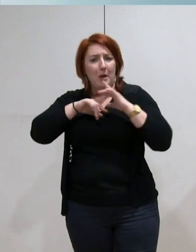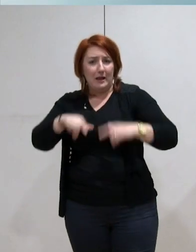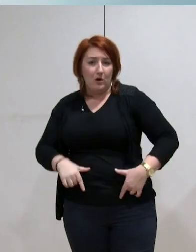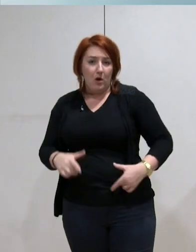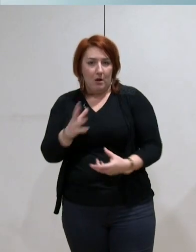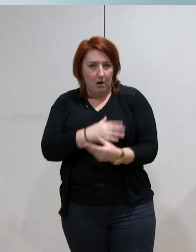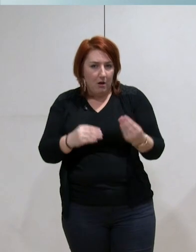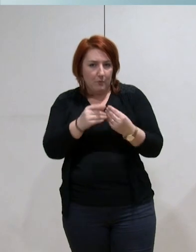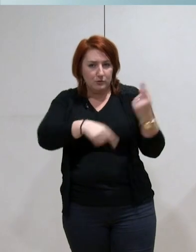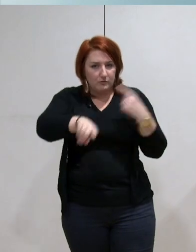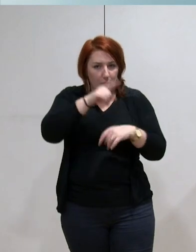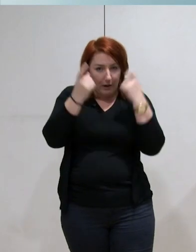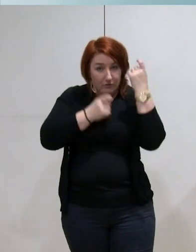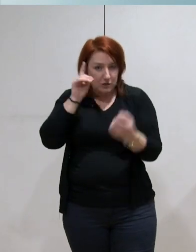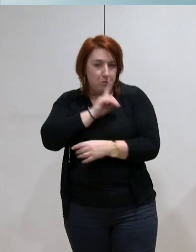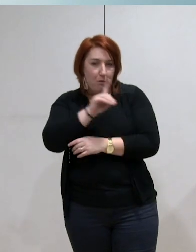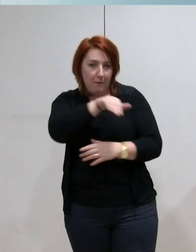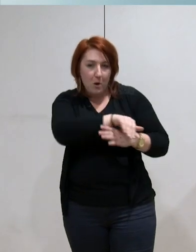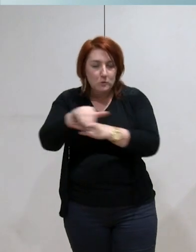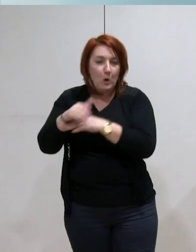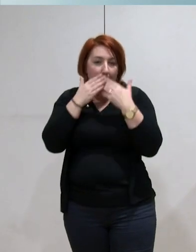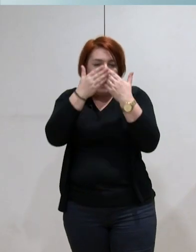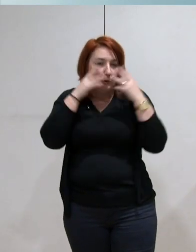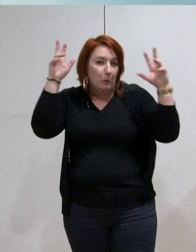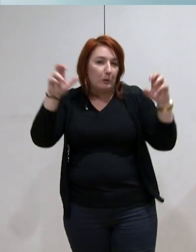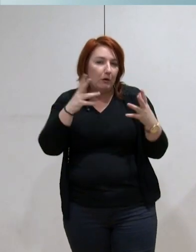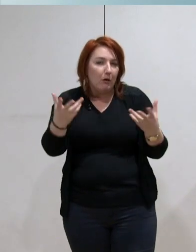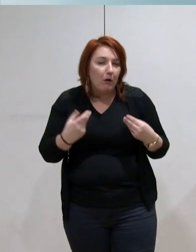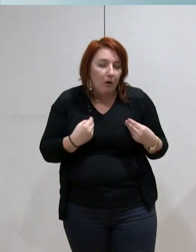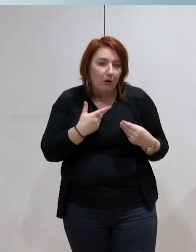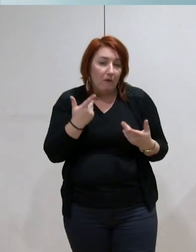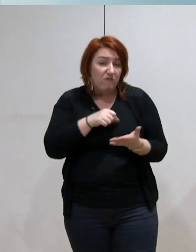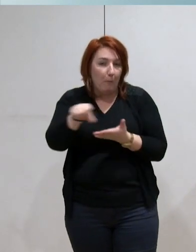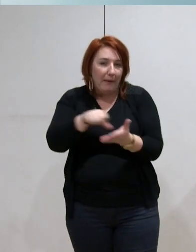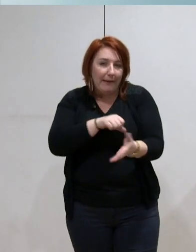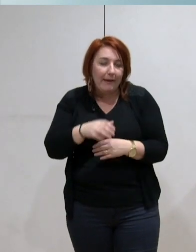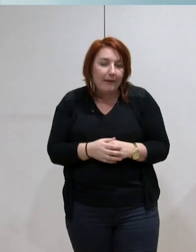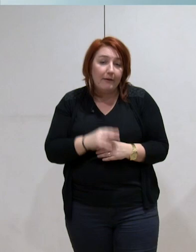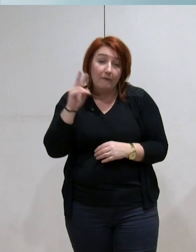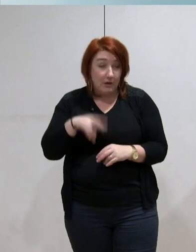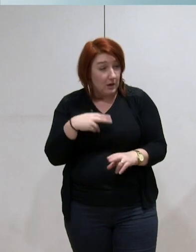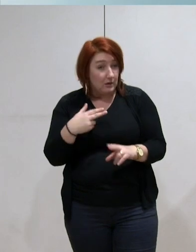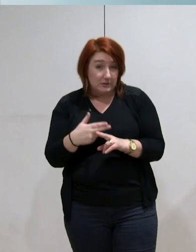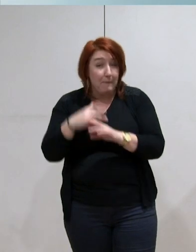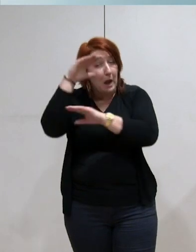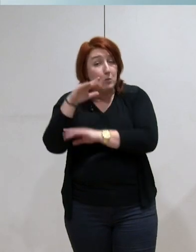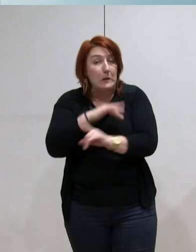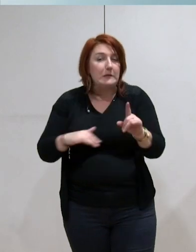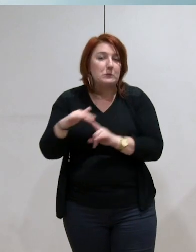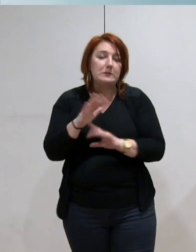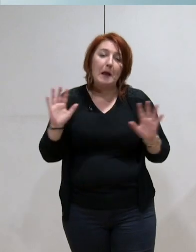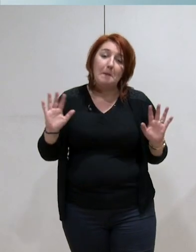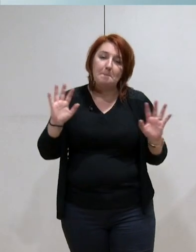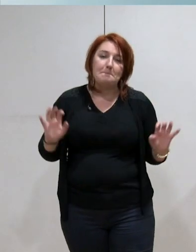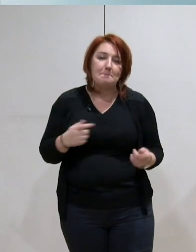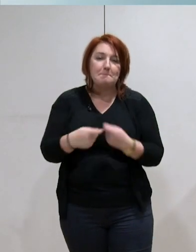soir c'est vraiment surprenant quand on se revendique d'un de créer un bouclier social alors nous